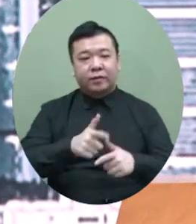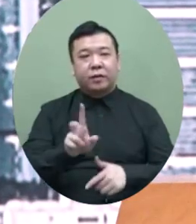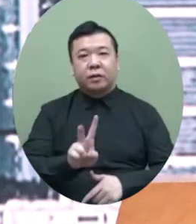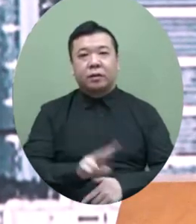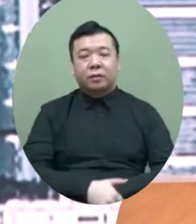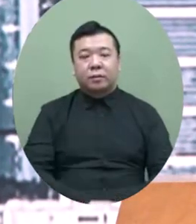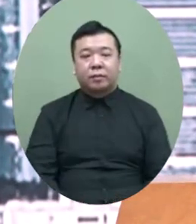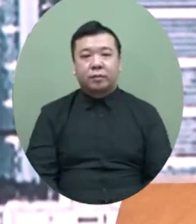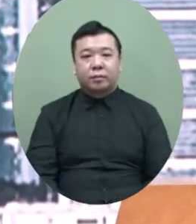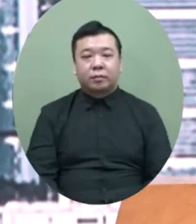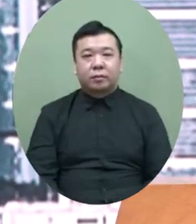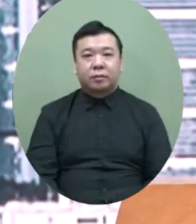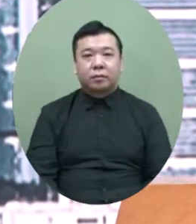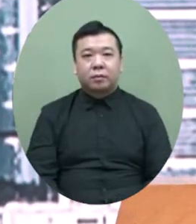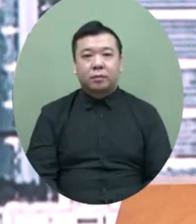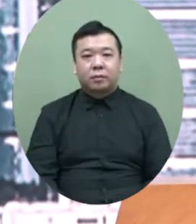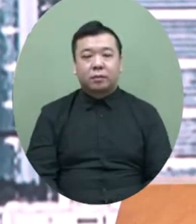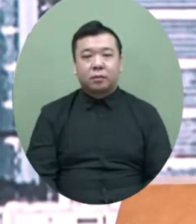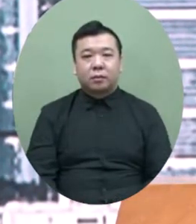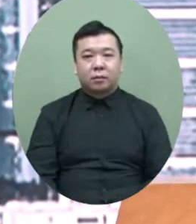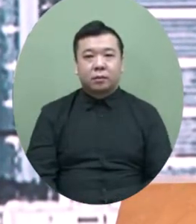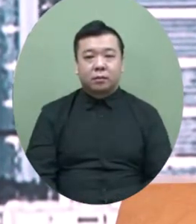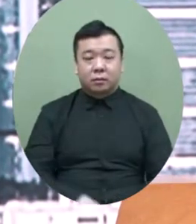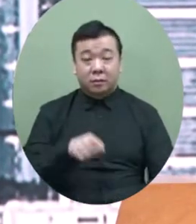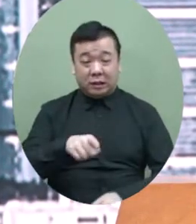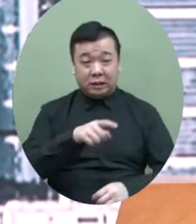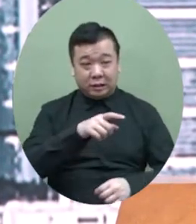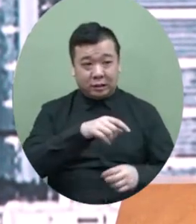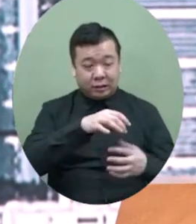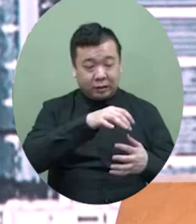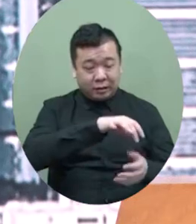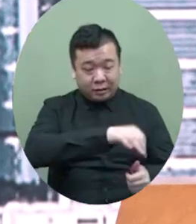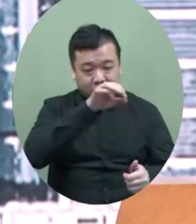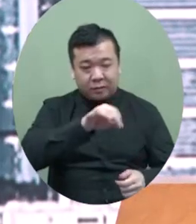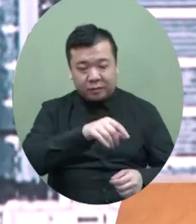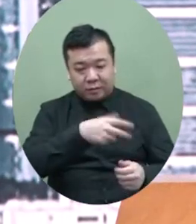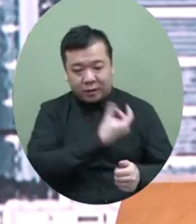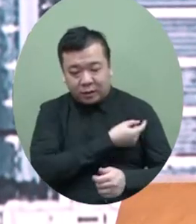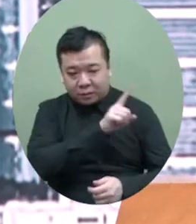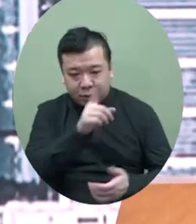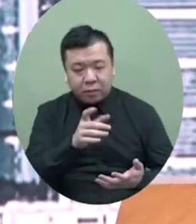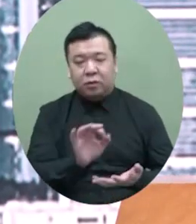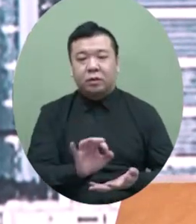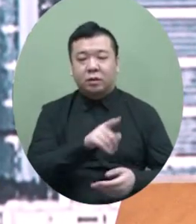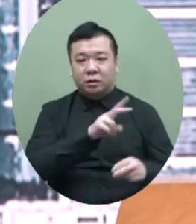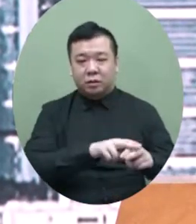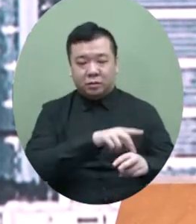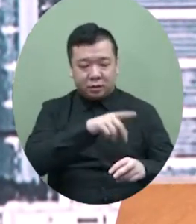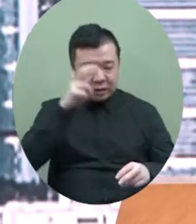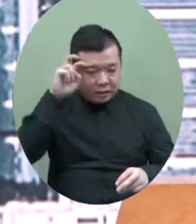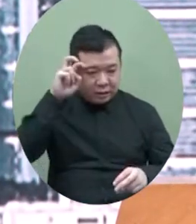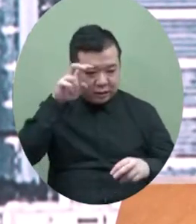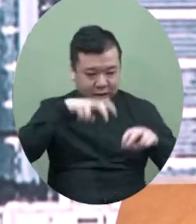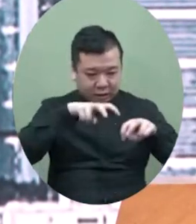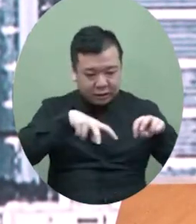圍繞住呢一方面嘅支持嚇，冇話係特別攞邊隻疫苗。總之就希望喺內地研發同埋